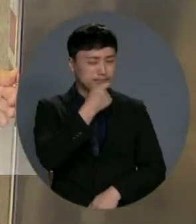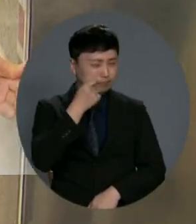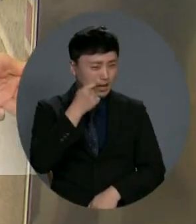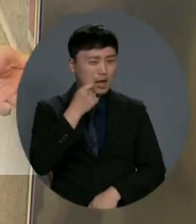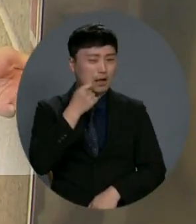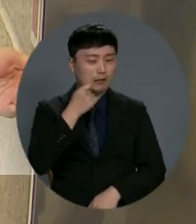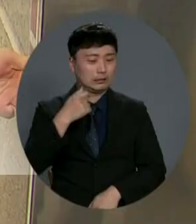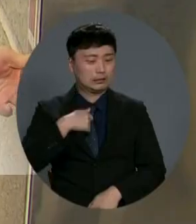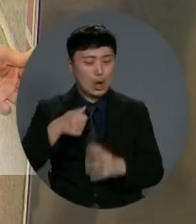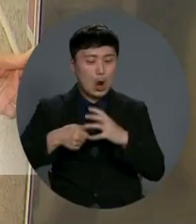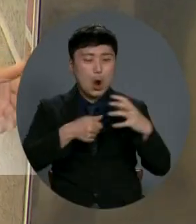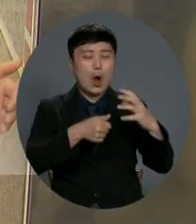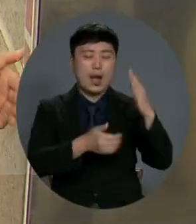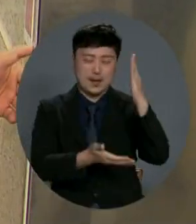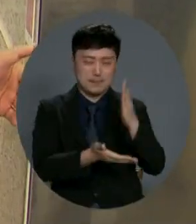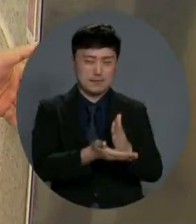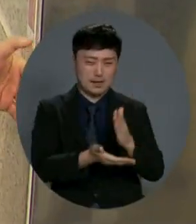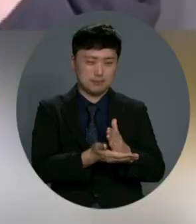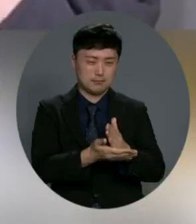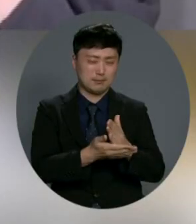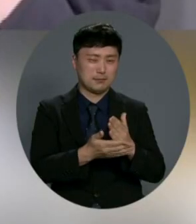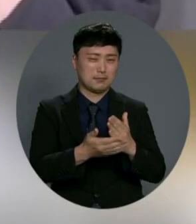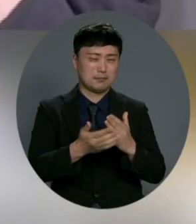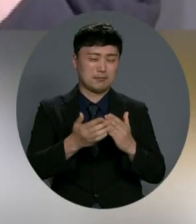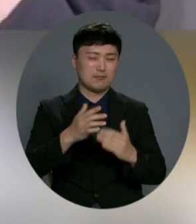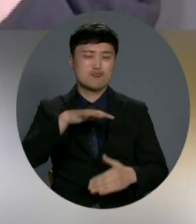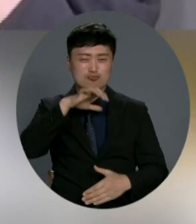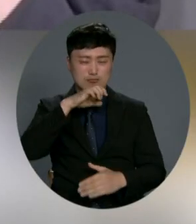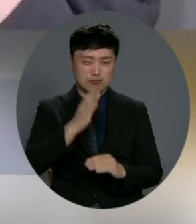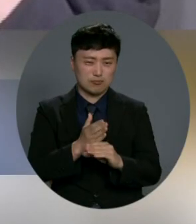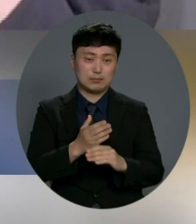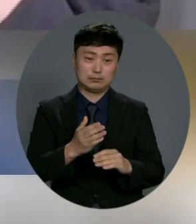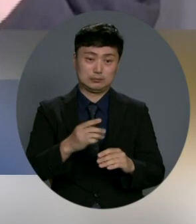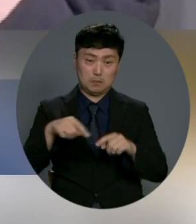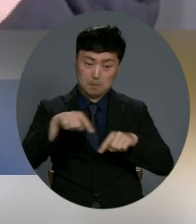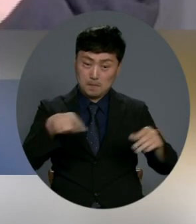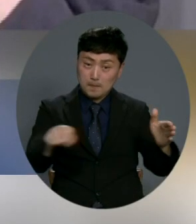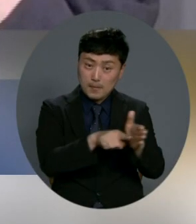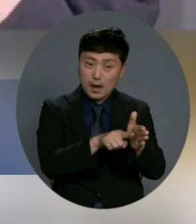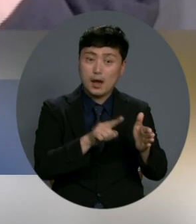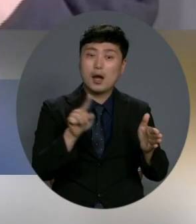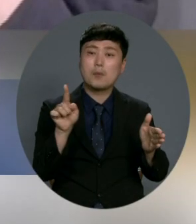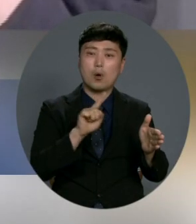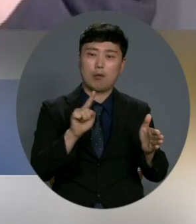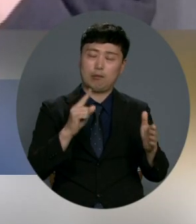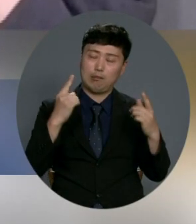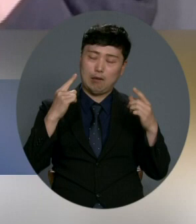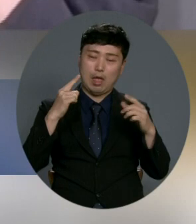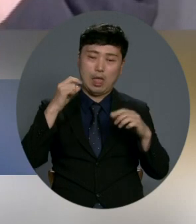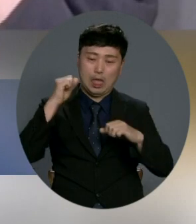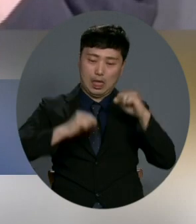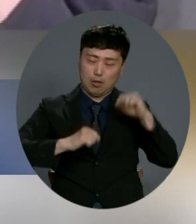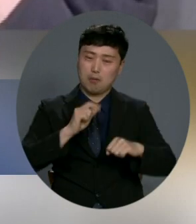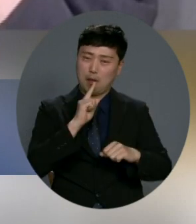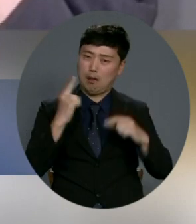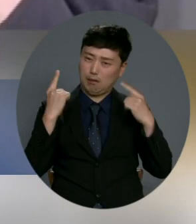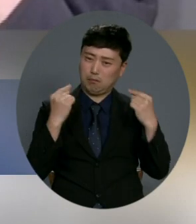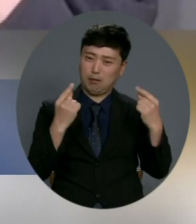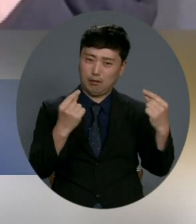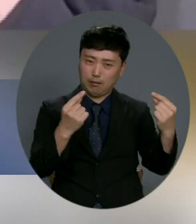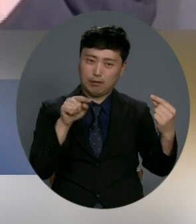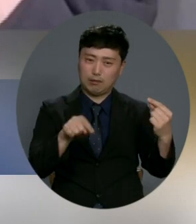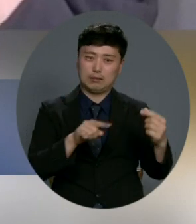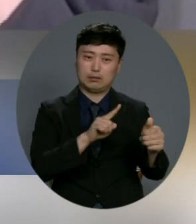자신을 왜 끌어들이냐고 반발했습니다. 정치인의 신뢰성 이런 거는 일관성에서 나오는 거거든요. 네.